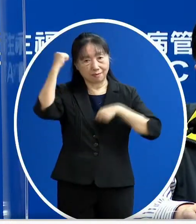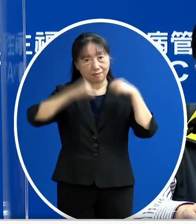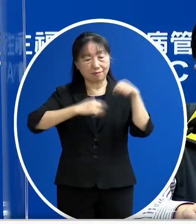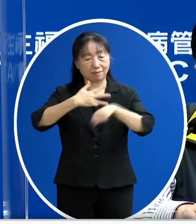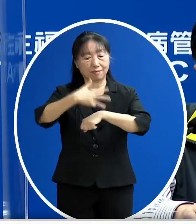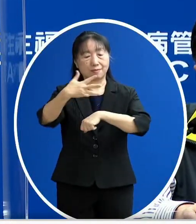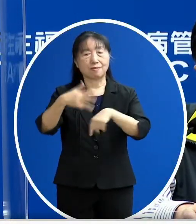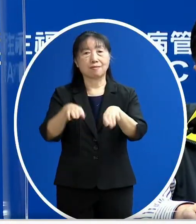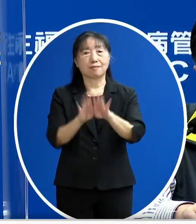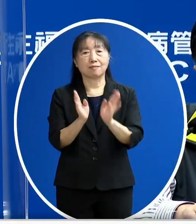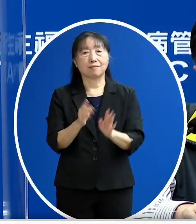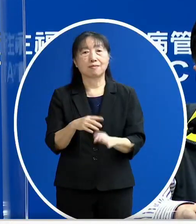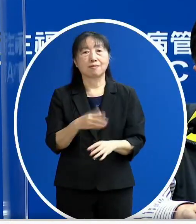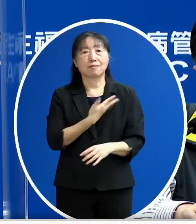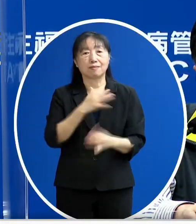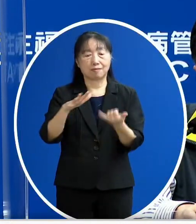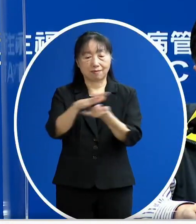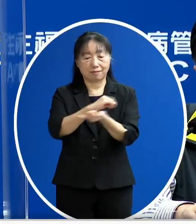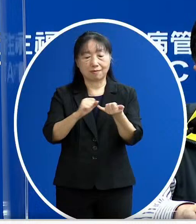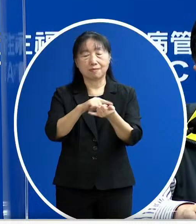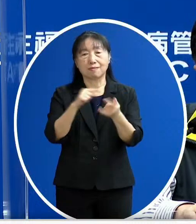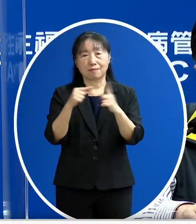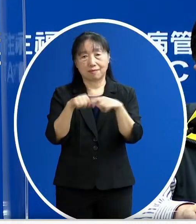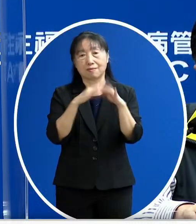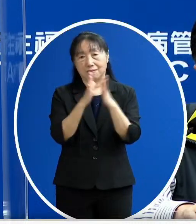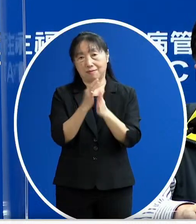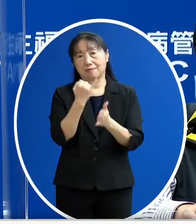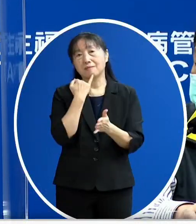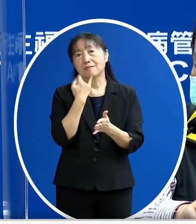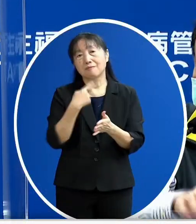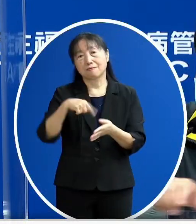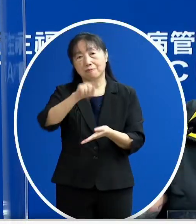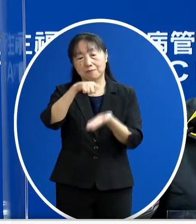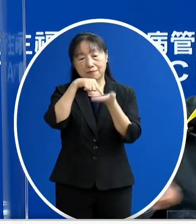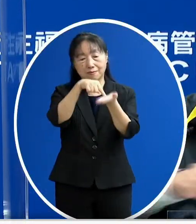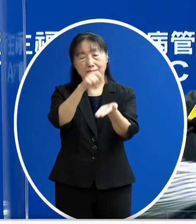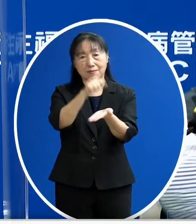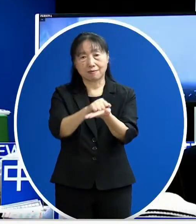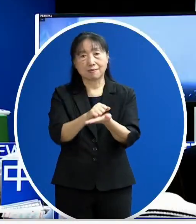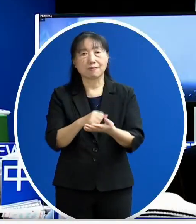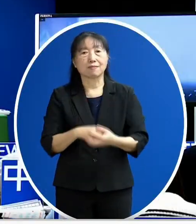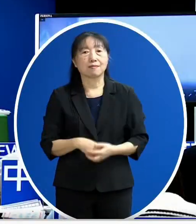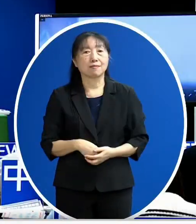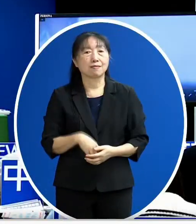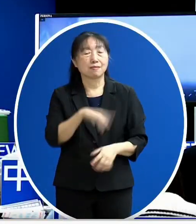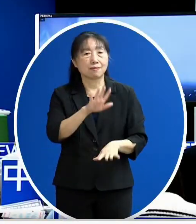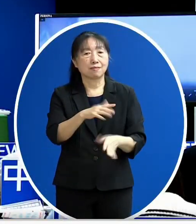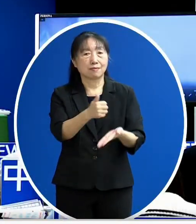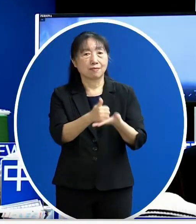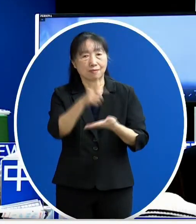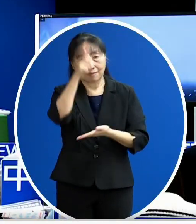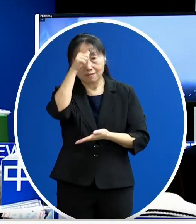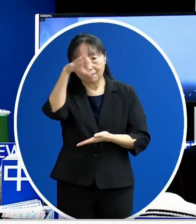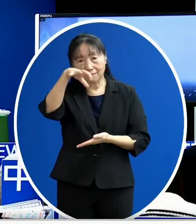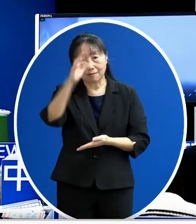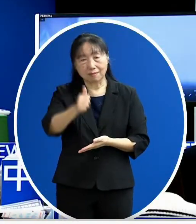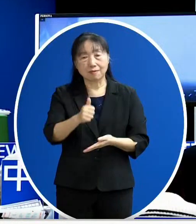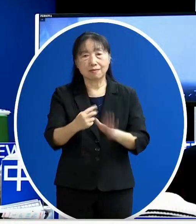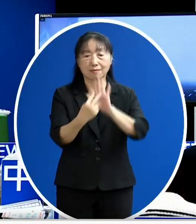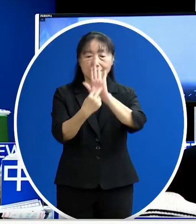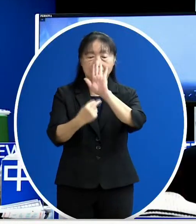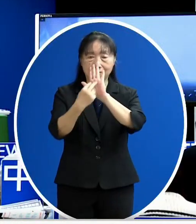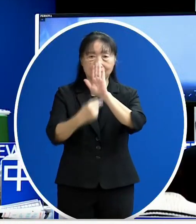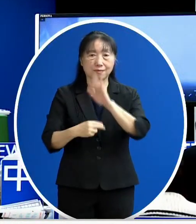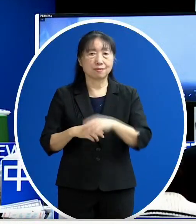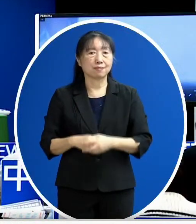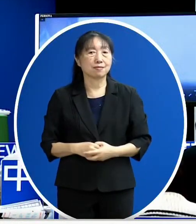8时开放国内来使用，可以请大家来做登记。那详细的情况是不是请庞处长跟大家